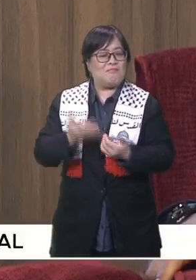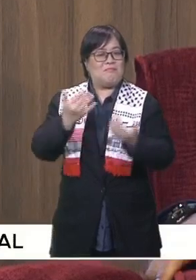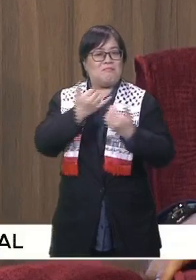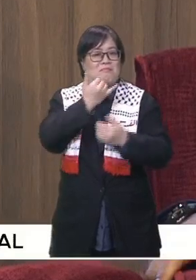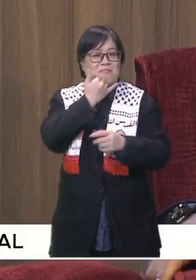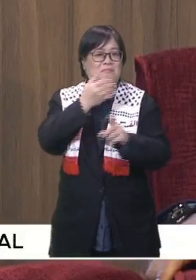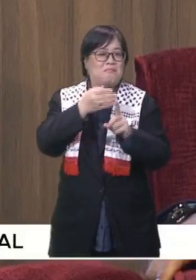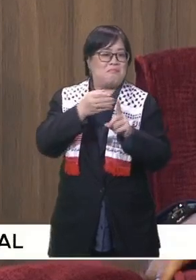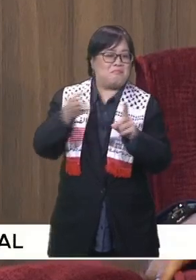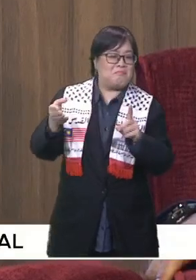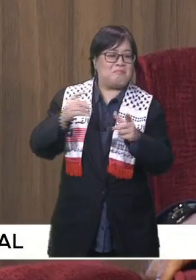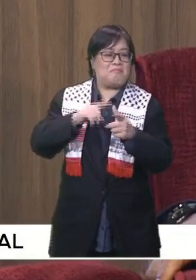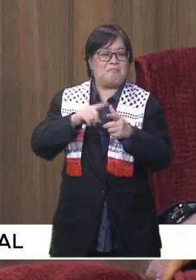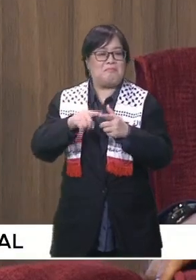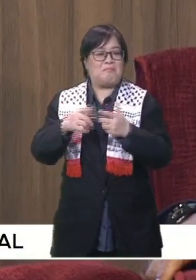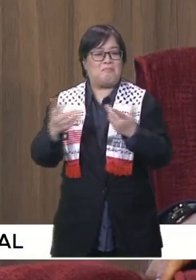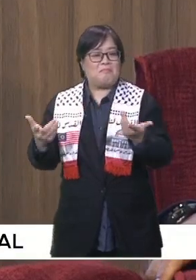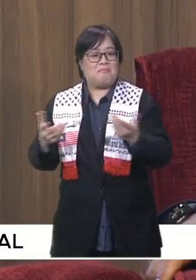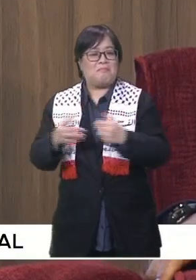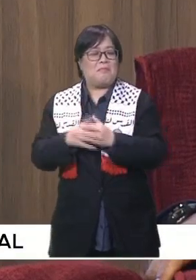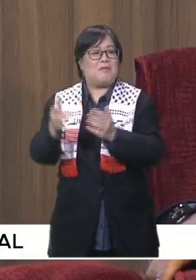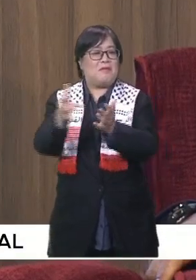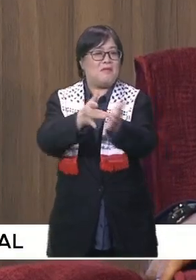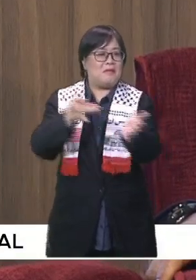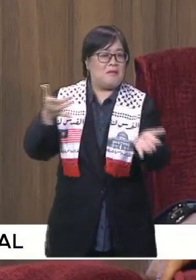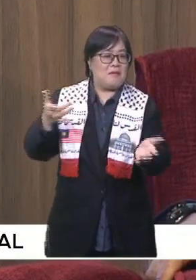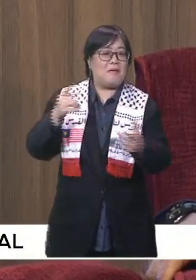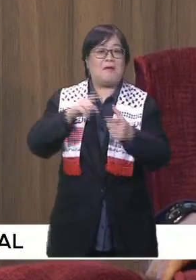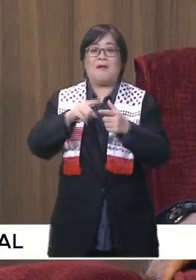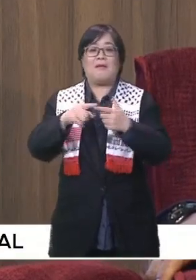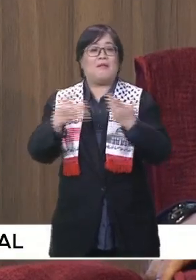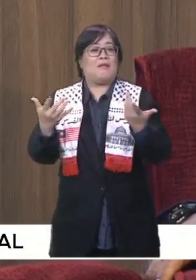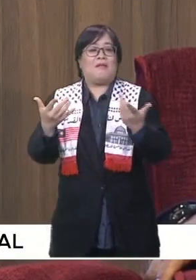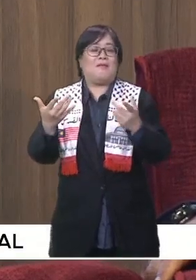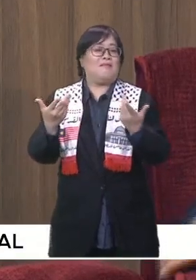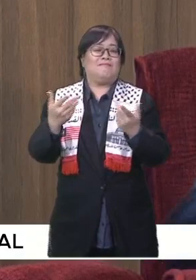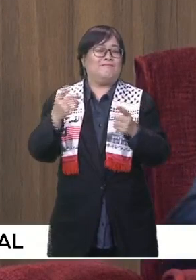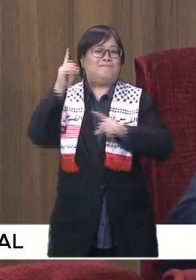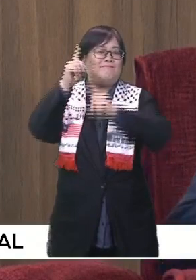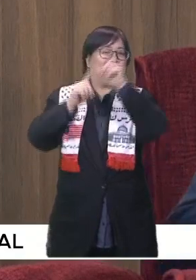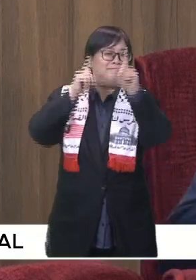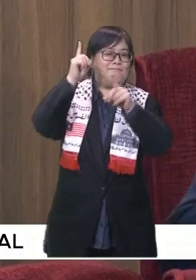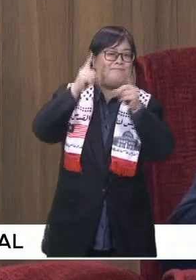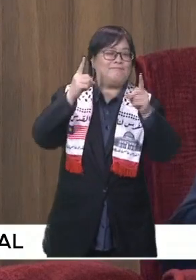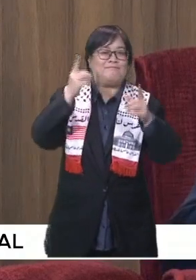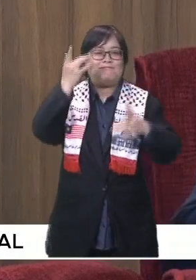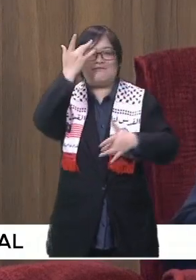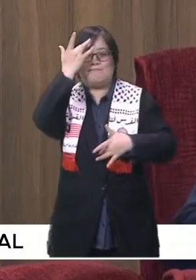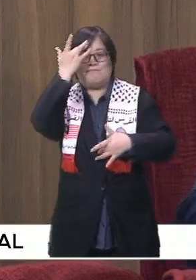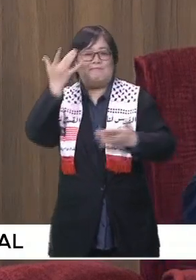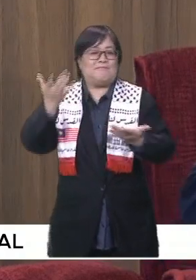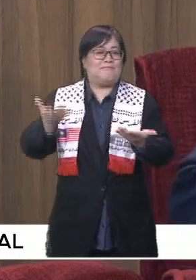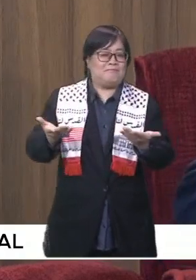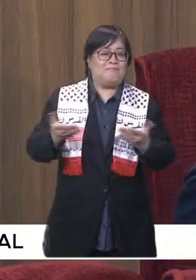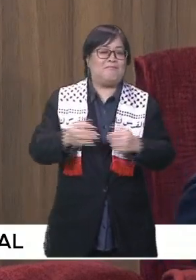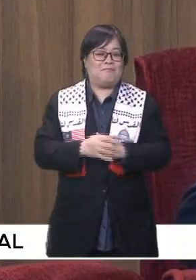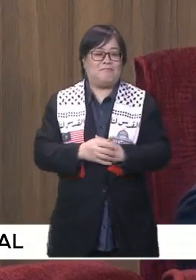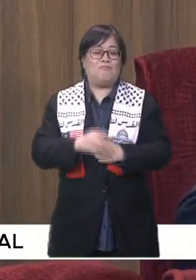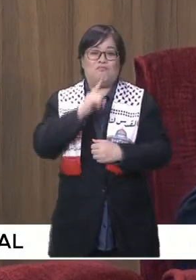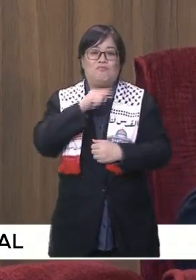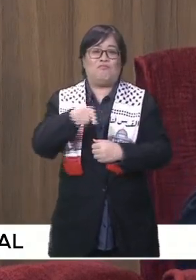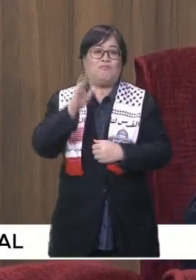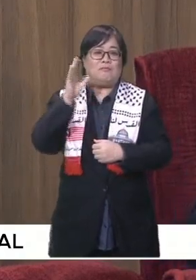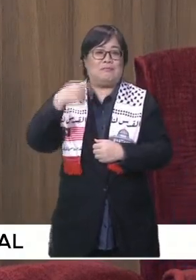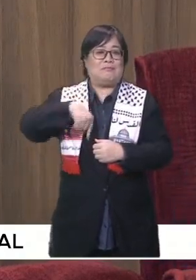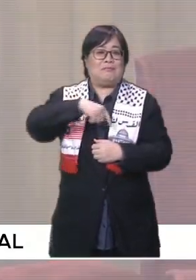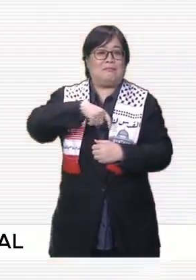ataupun What you call as exploitation ataupun salah guna atau abuse of such cut ya pastinya memerlukan